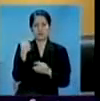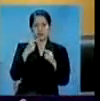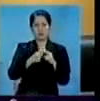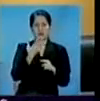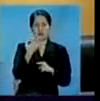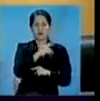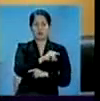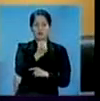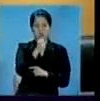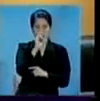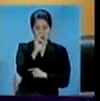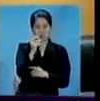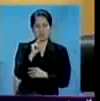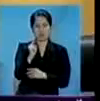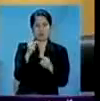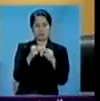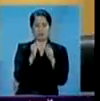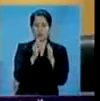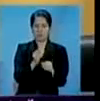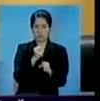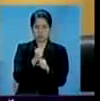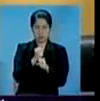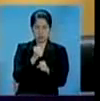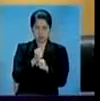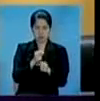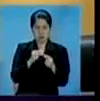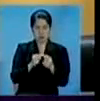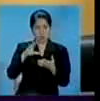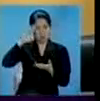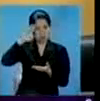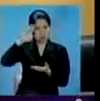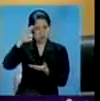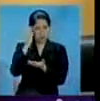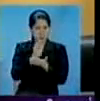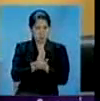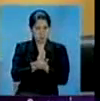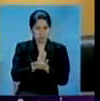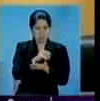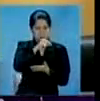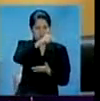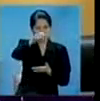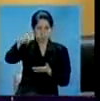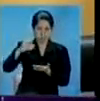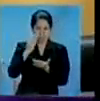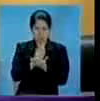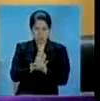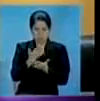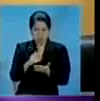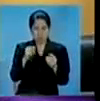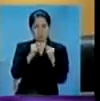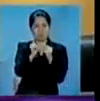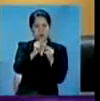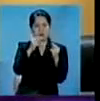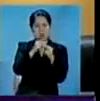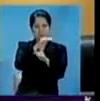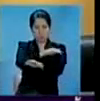นหลังจากที่เจ้าที่หยุดการปฏิบัติการหยุดนิ่งอยู่กับที่ทุกด้านแล้วพื้นที่ในบริเวณ